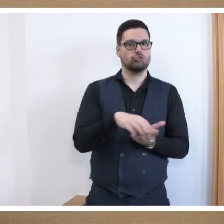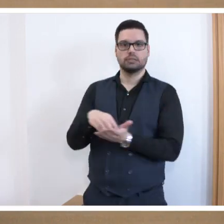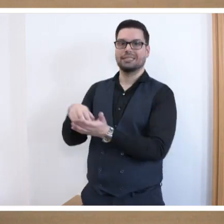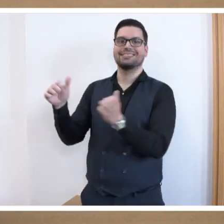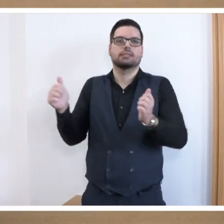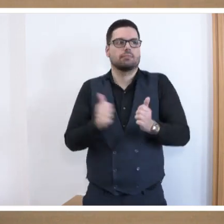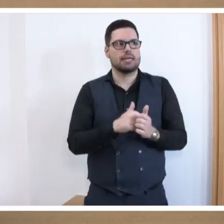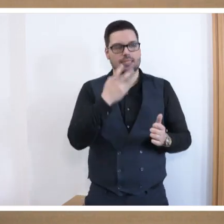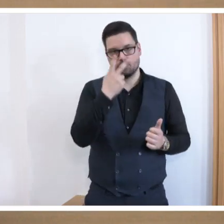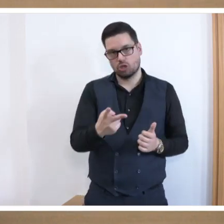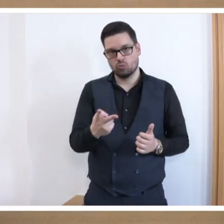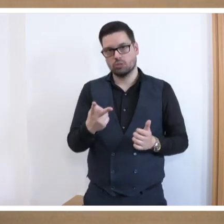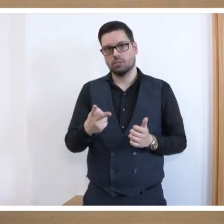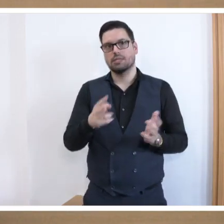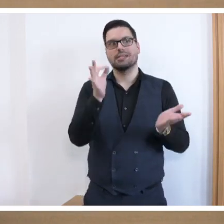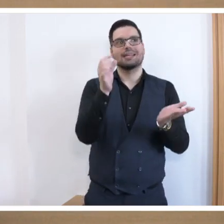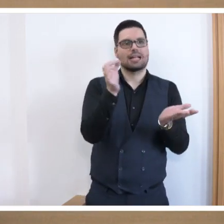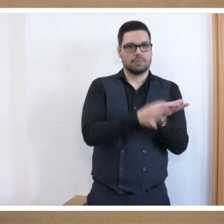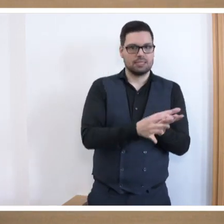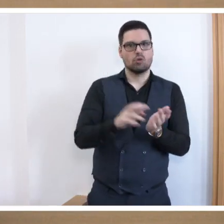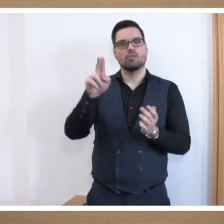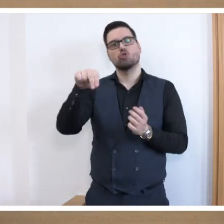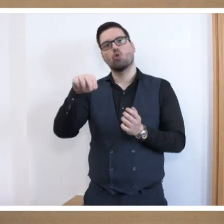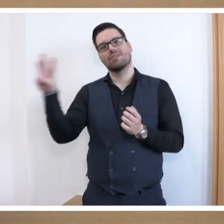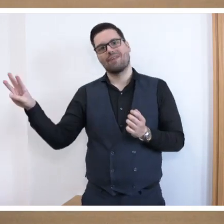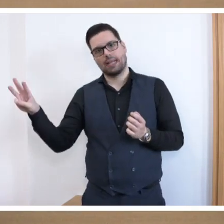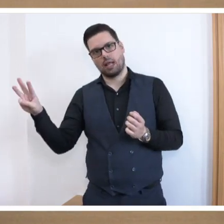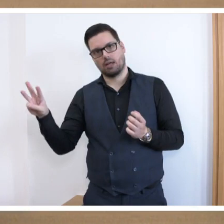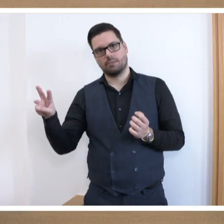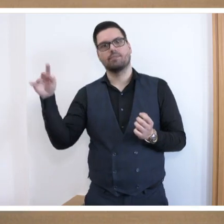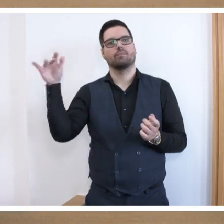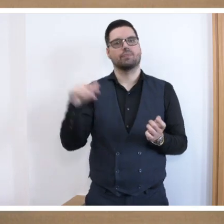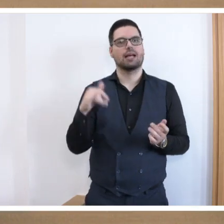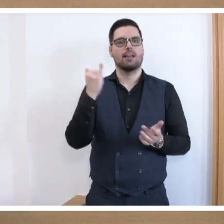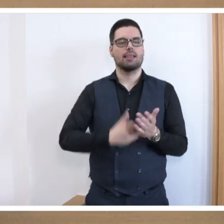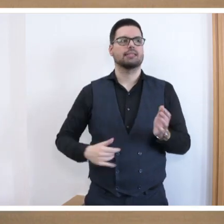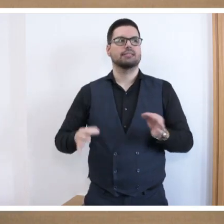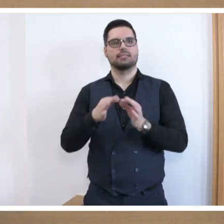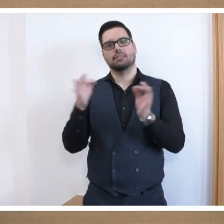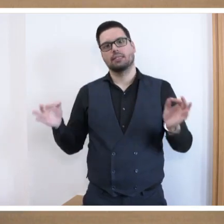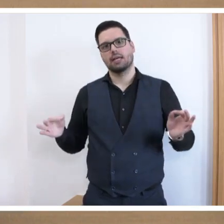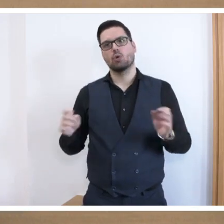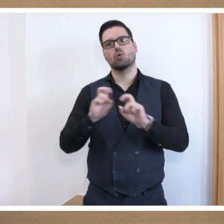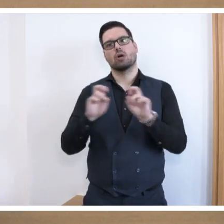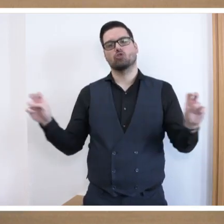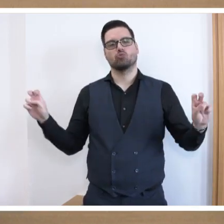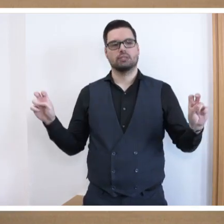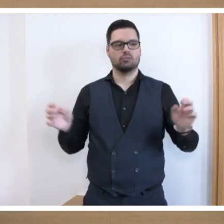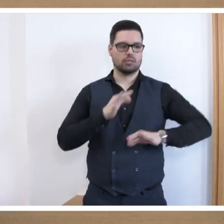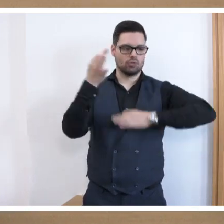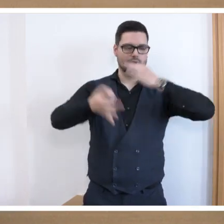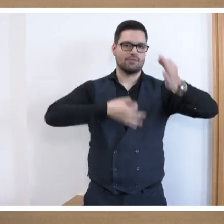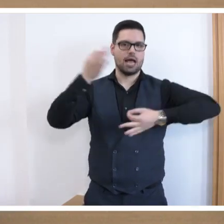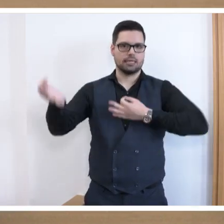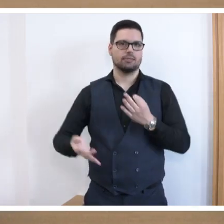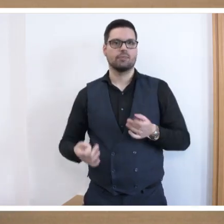Städte und Gemeinden gemeinsam anschauen. Klein-Blittersdorf und Nonnweiler hatten wir in den letzten Tagen auch zum Thema im Ausschuss gemacht und konkret nachgefragt. Und ich